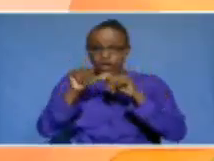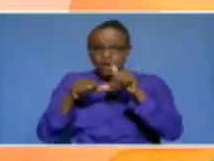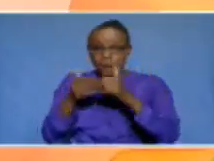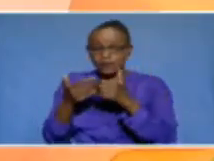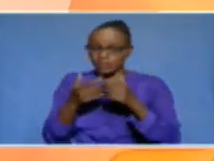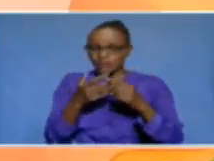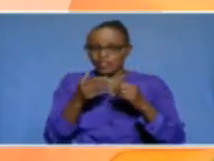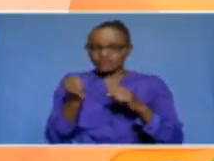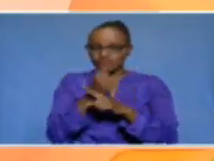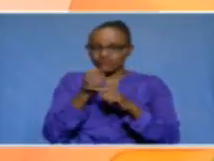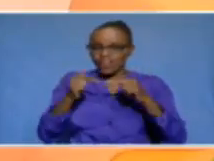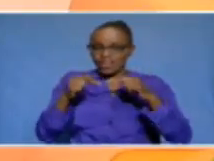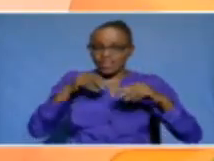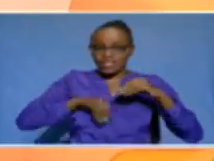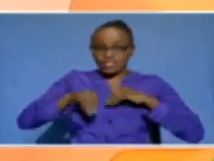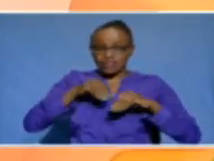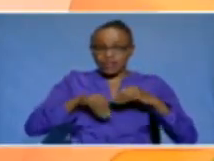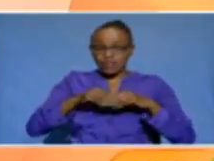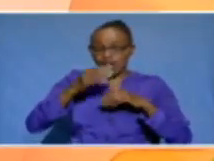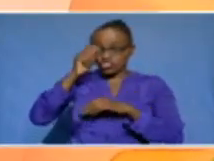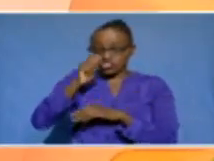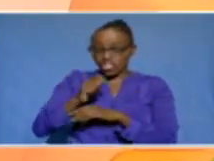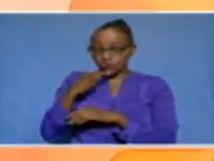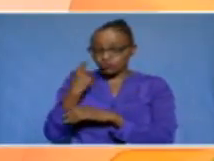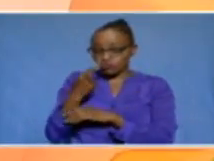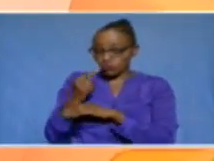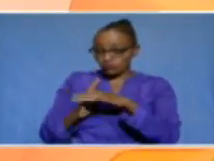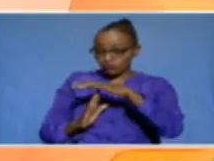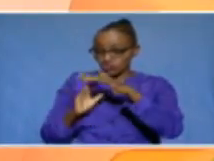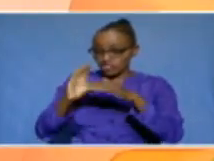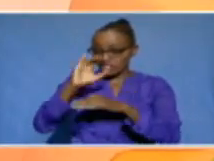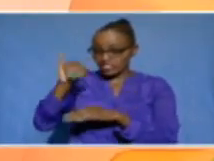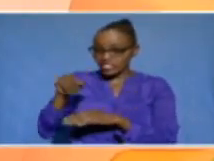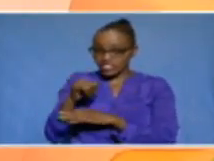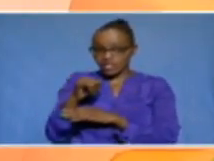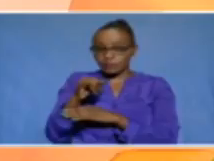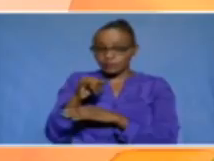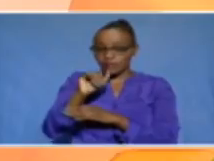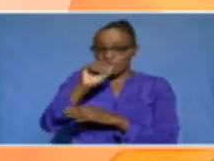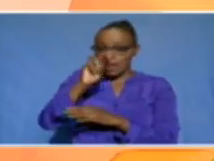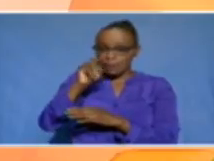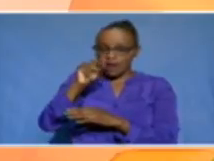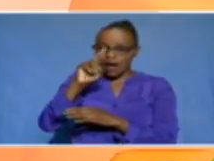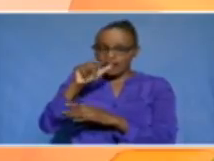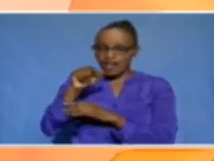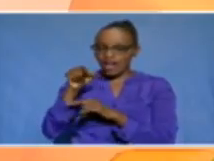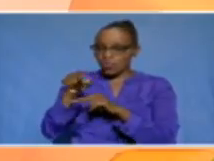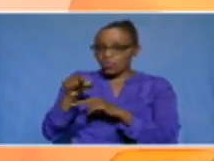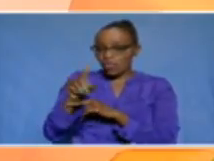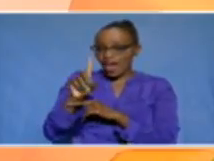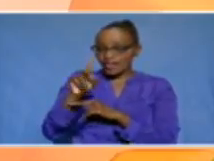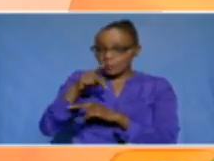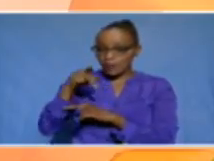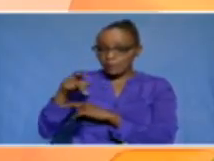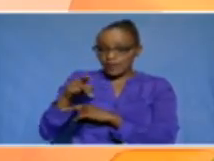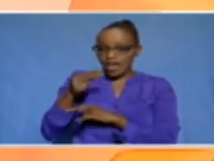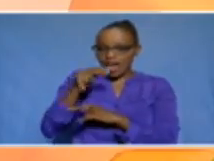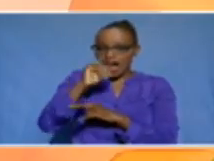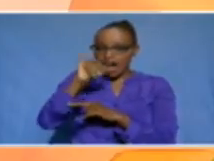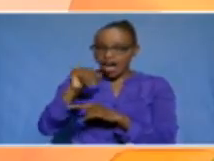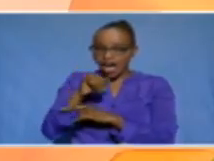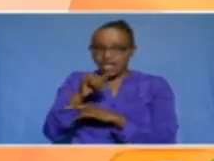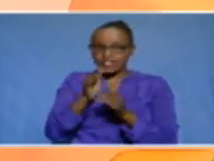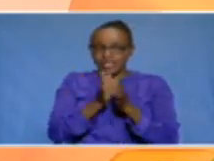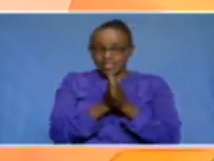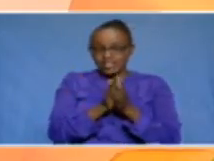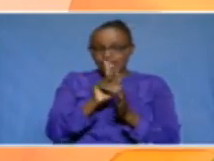ya kupambana na ufisadi sasa ambapo Jaji Mkuu David Maraga amewafokea mkurugenzi wa mashtaka ya umma Noordin Haji na mkuu wa upelelezi